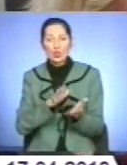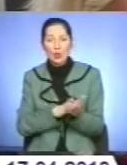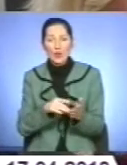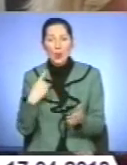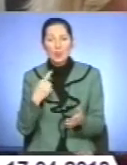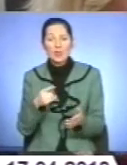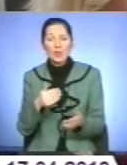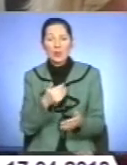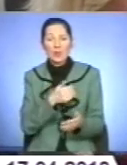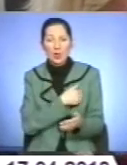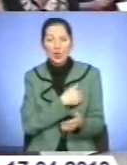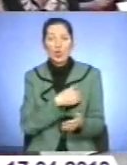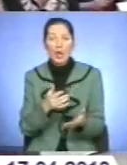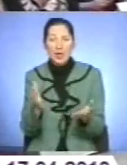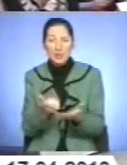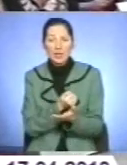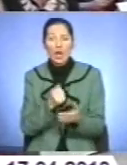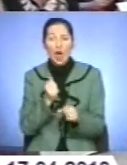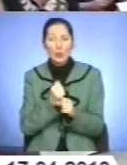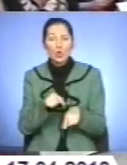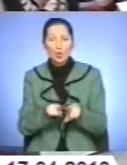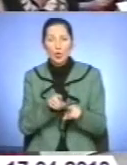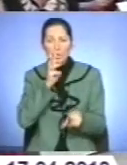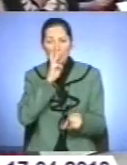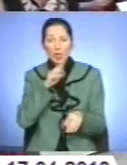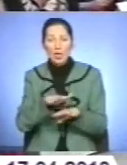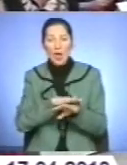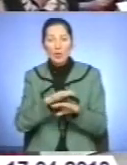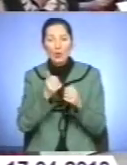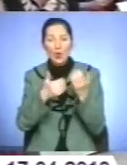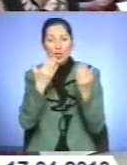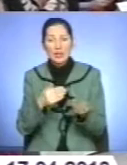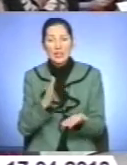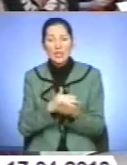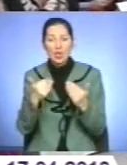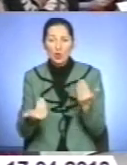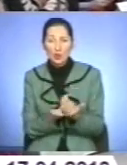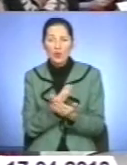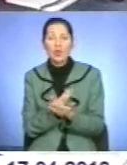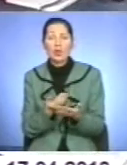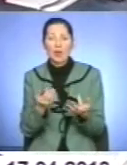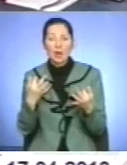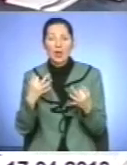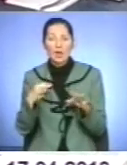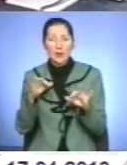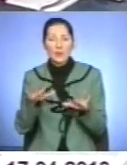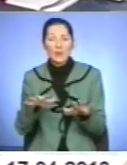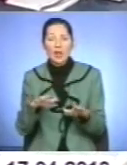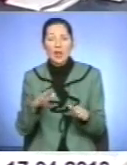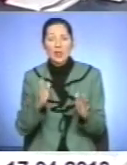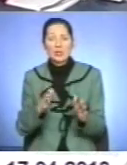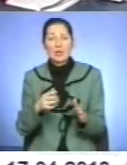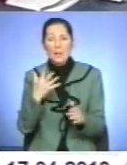знайти роботу із такою платнею. На ринку щодня з'являються нові вакансії, лише 5% з них із заробітною платою